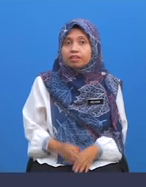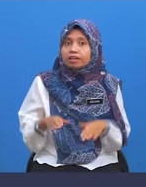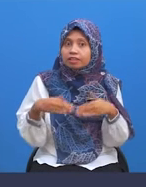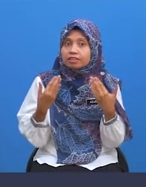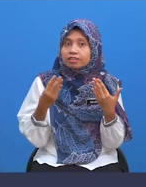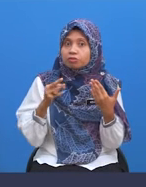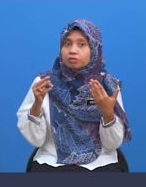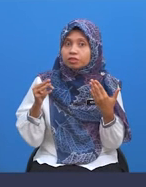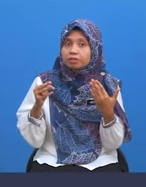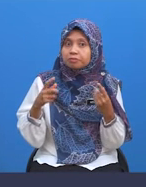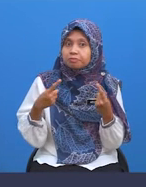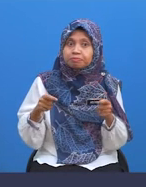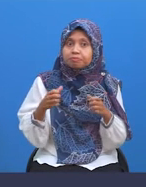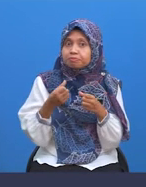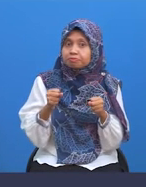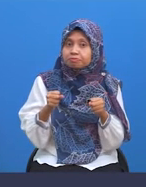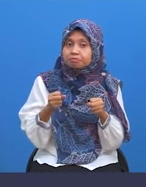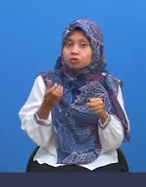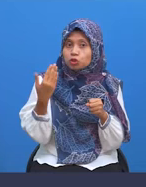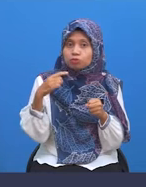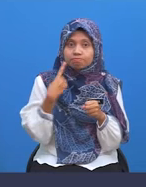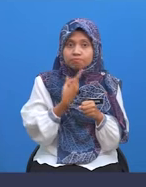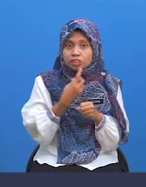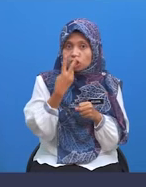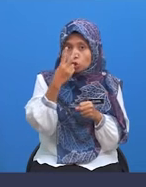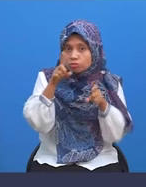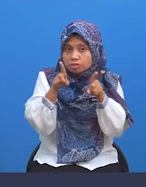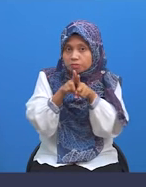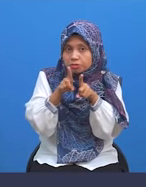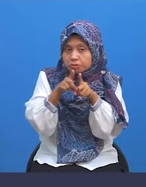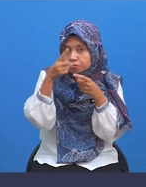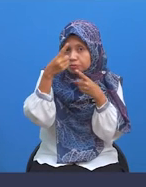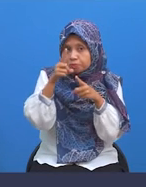Murid-murid boleh mula menjawab soalan kedua sekarang.